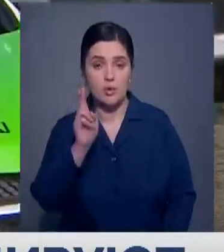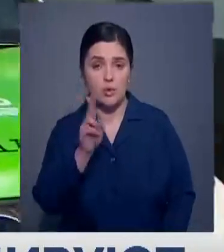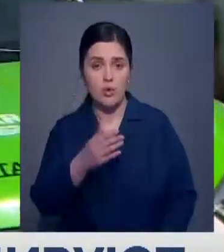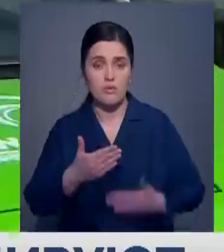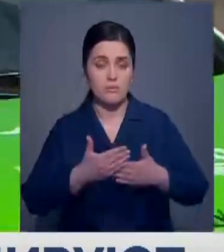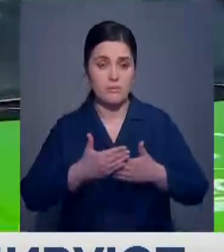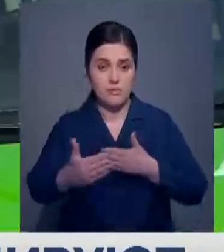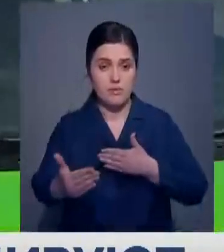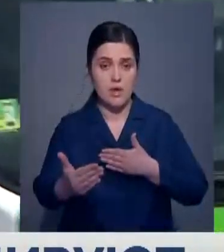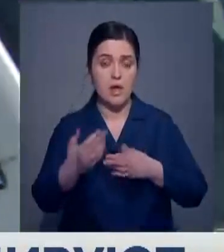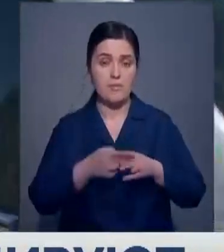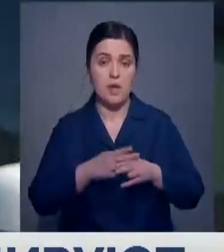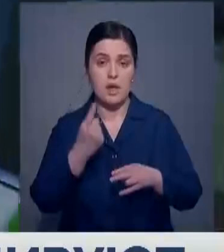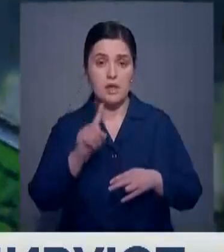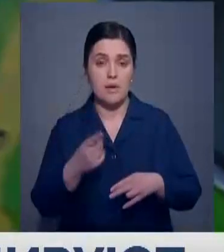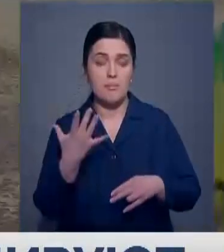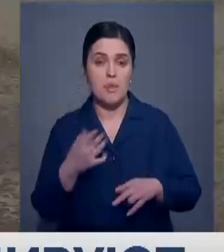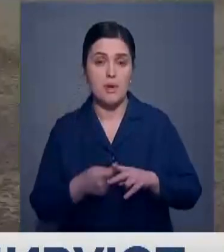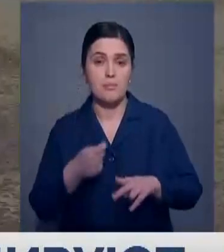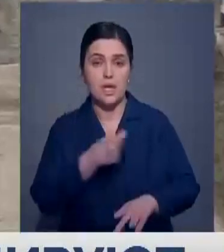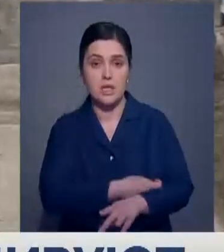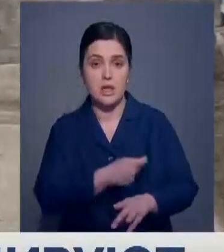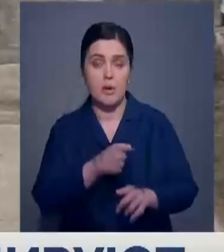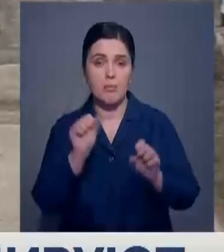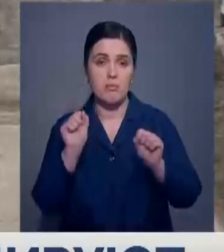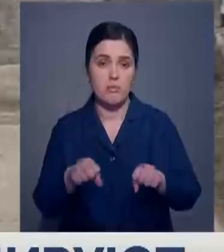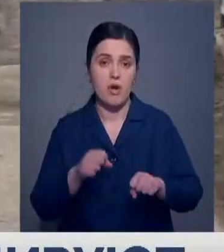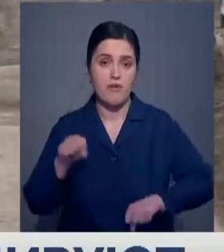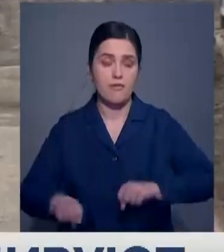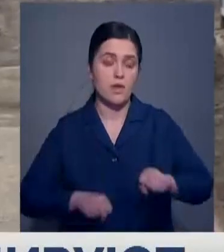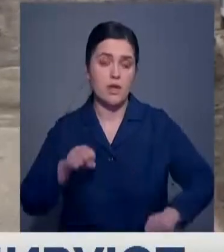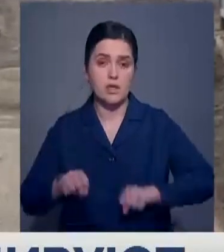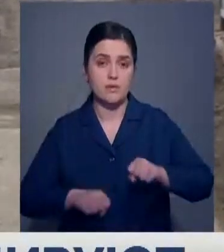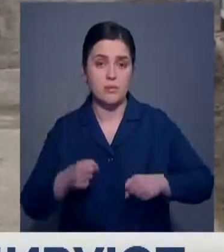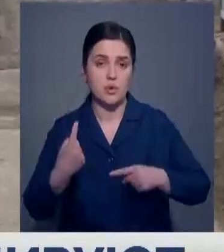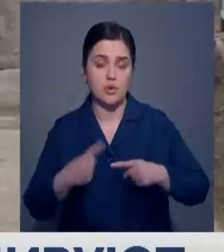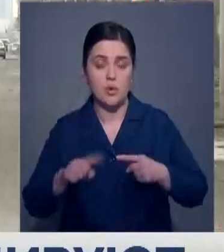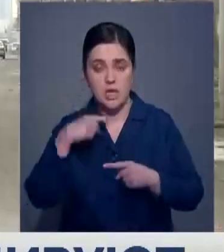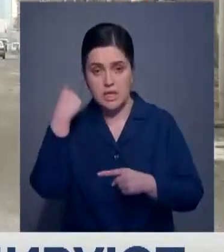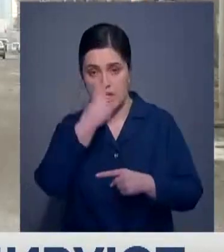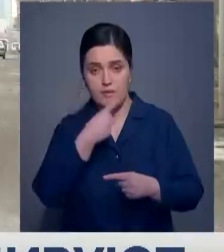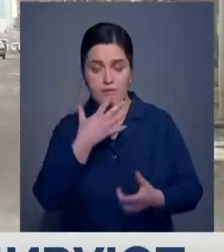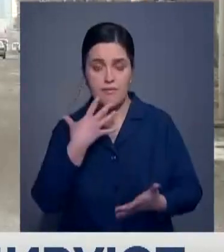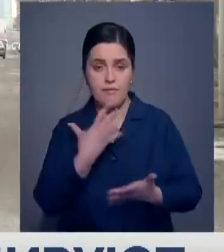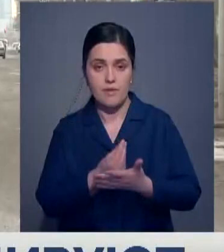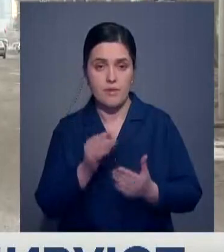положенную дистанцию, а это 1,5 метра, погода уже позволяет ездить на велосипедах и других индивидуальных